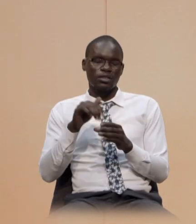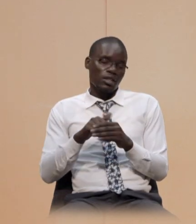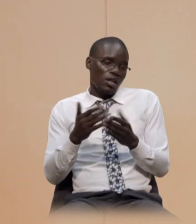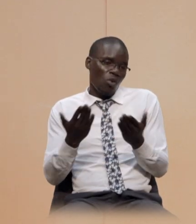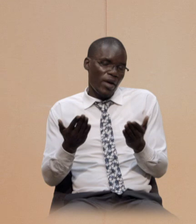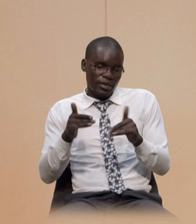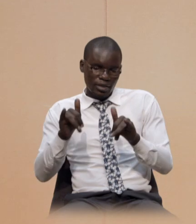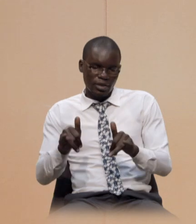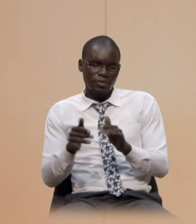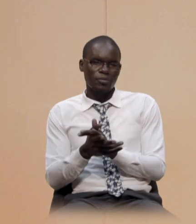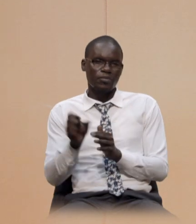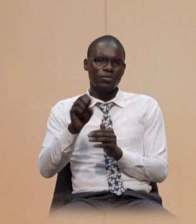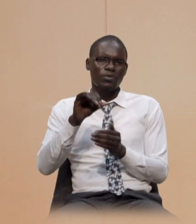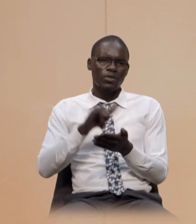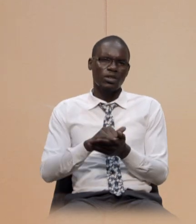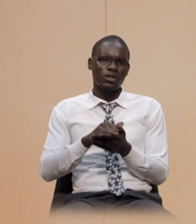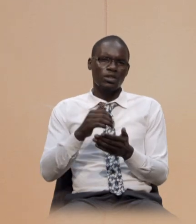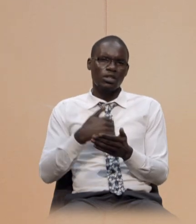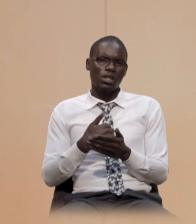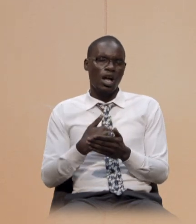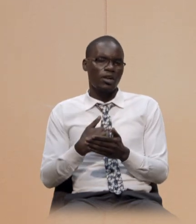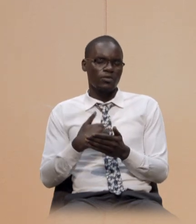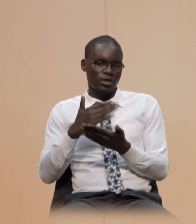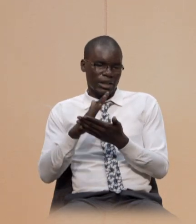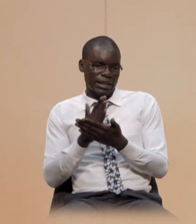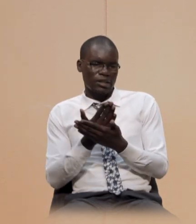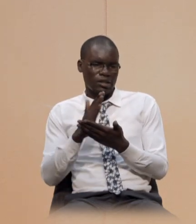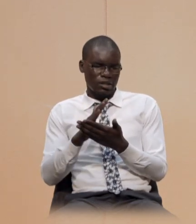mahali mnaokaa, ili kwamba muwe mkishare